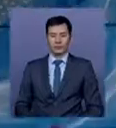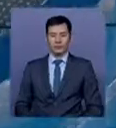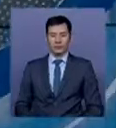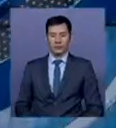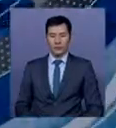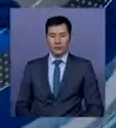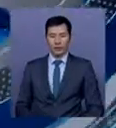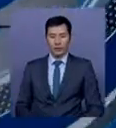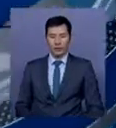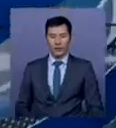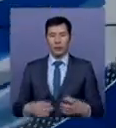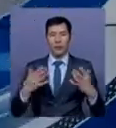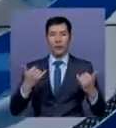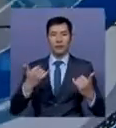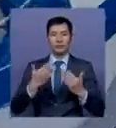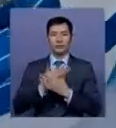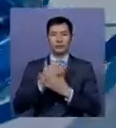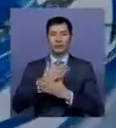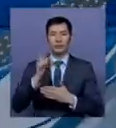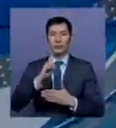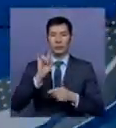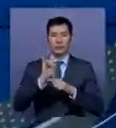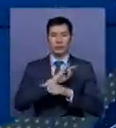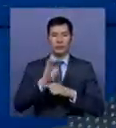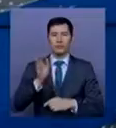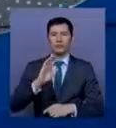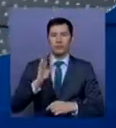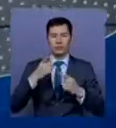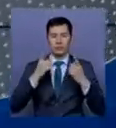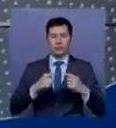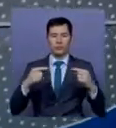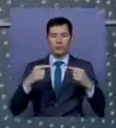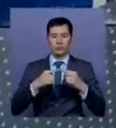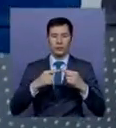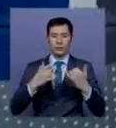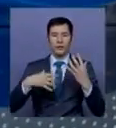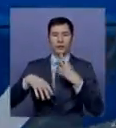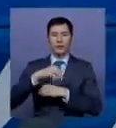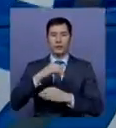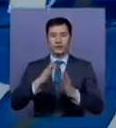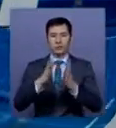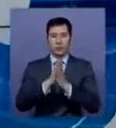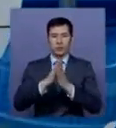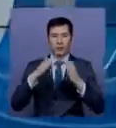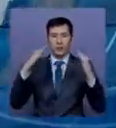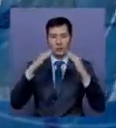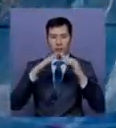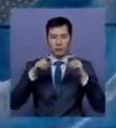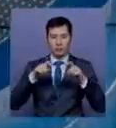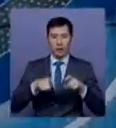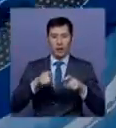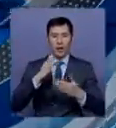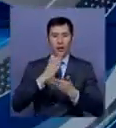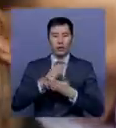Ал бұл фейк емес. Ел ішінде індет таралмасын деп тұрғындарды үйінен шықпауға үгіттеп жатқанда біреулер бостандыққа шығып